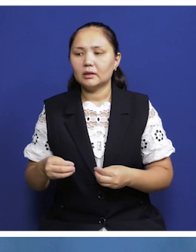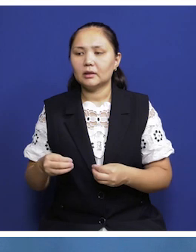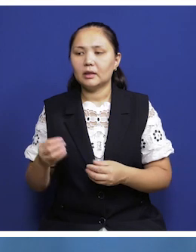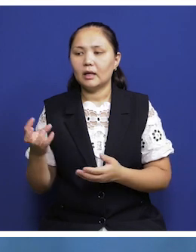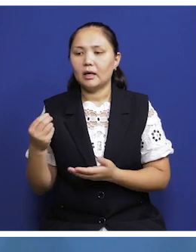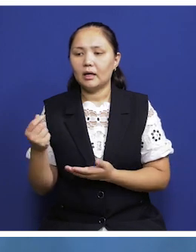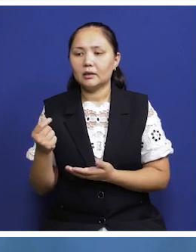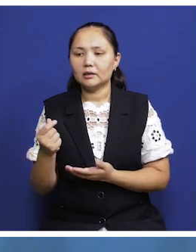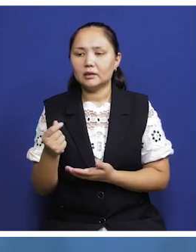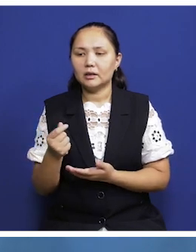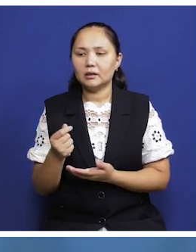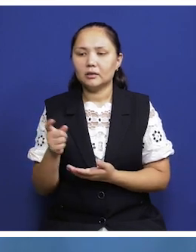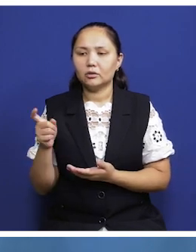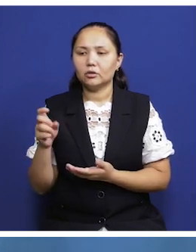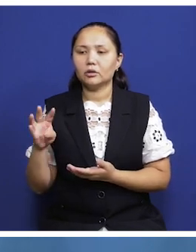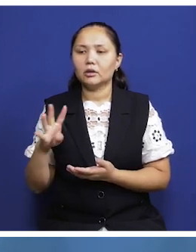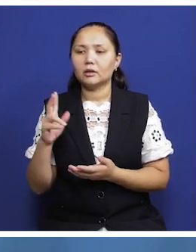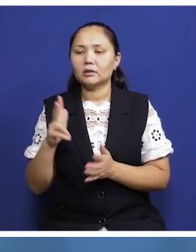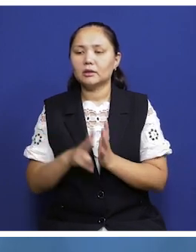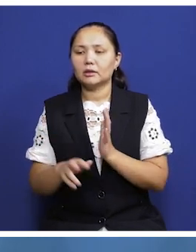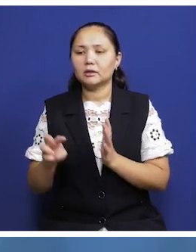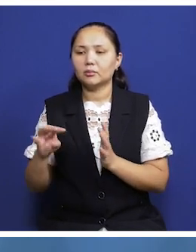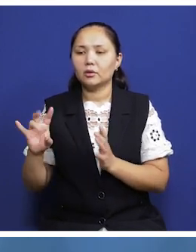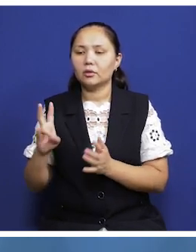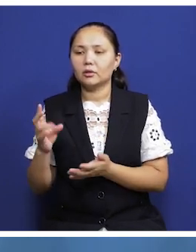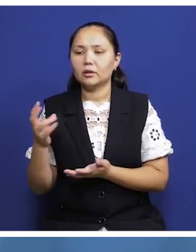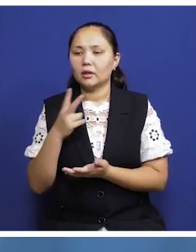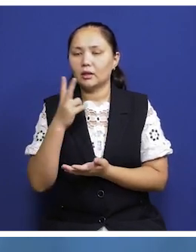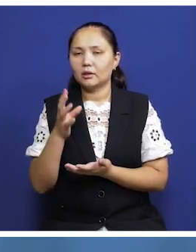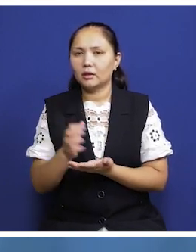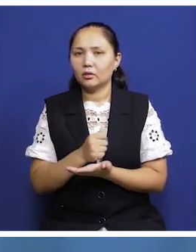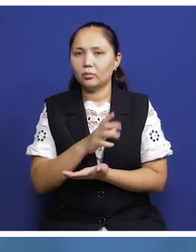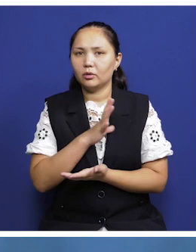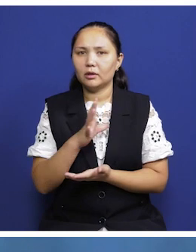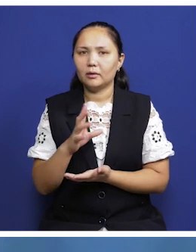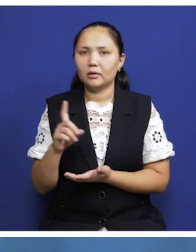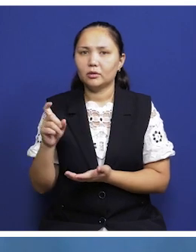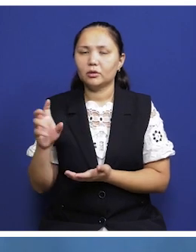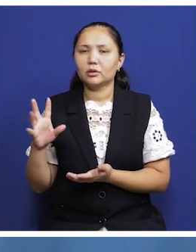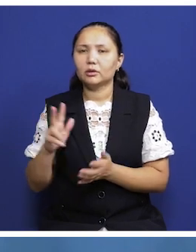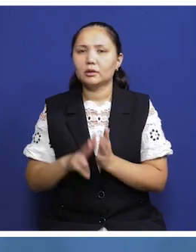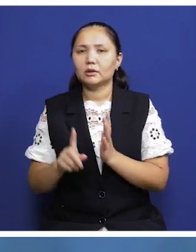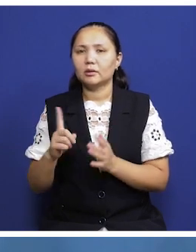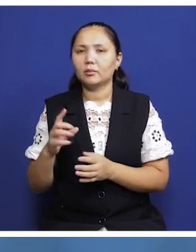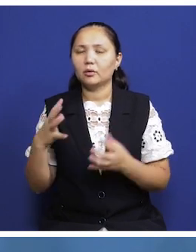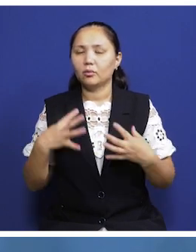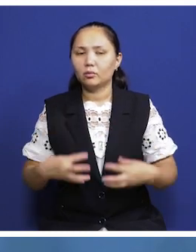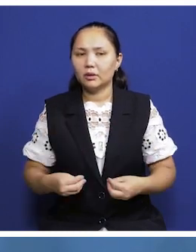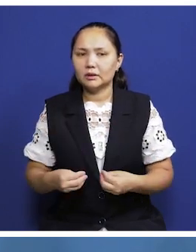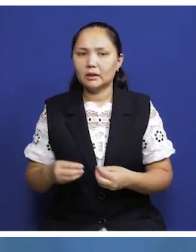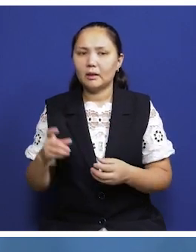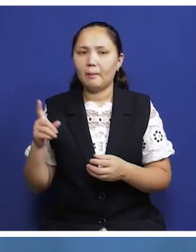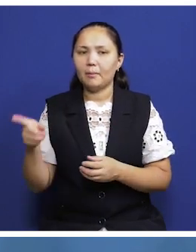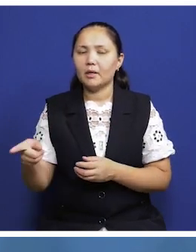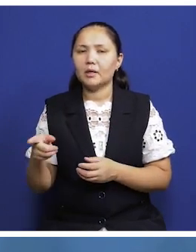қаржы 148 миллион теңге қаралып, 1 тамыздағы жағдай 181 отбасыға